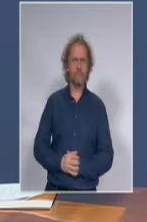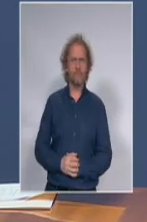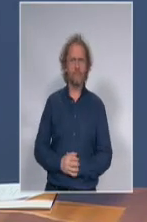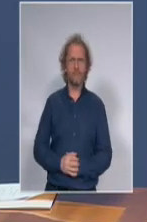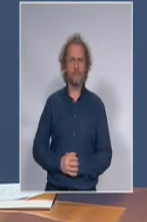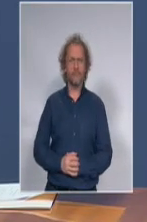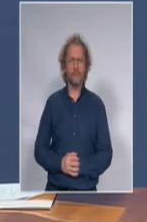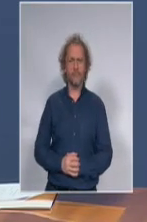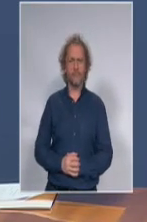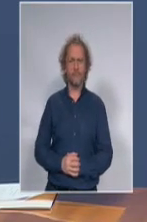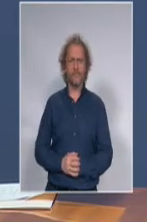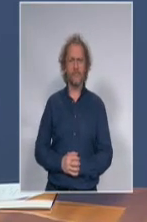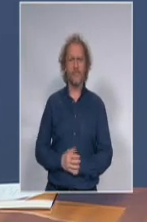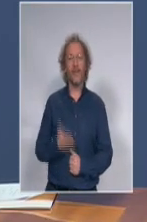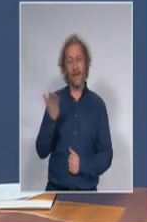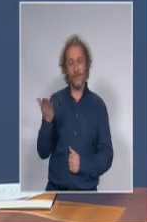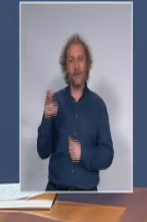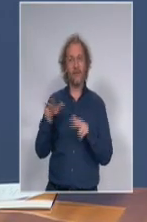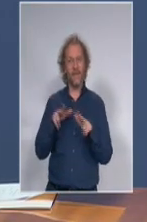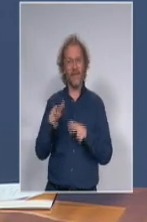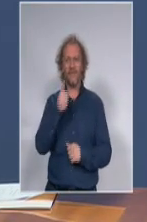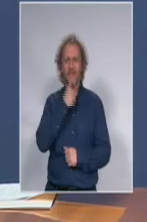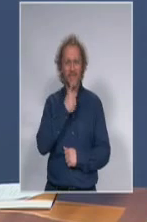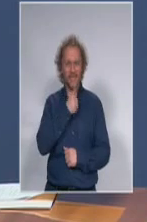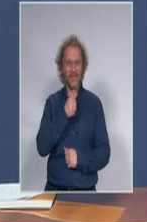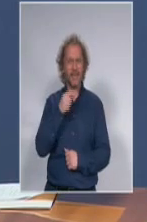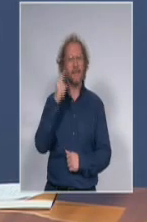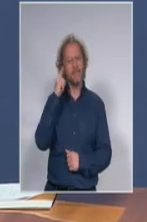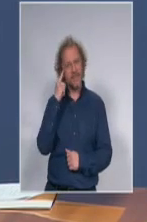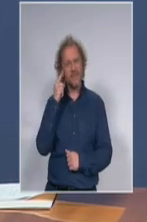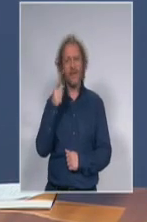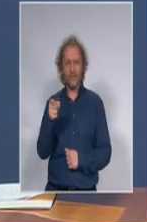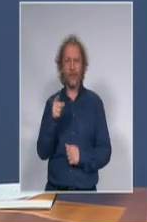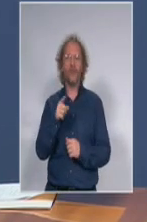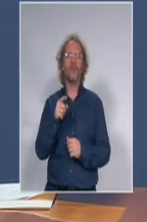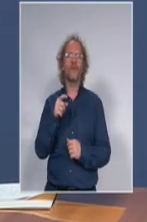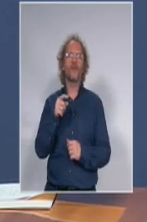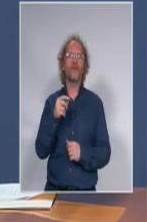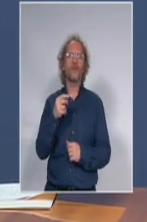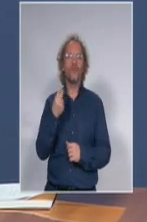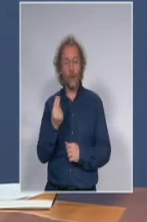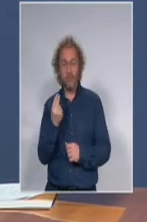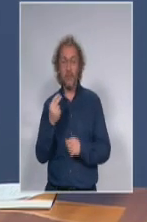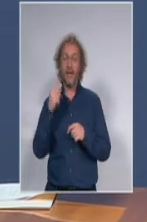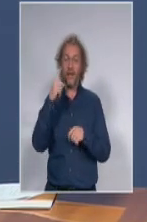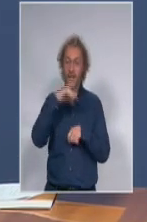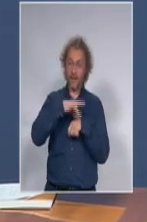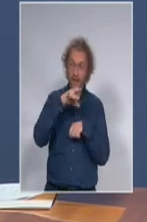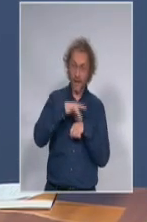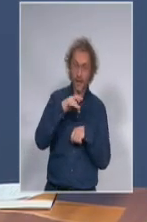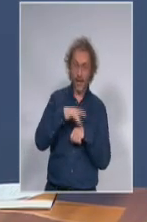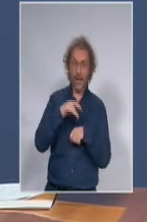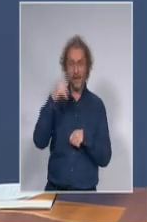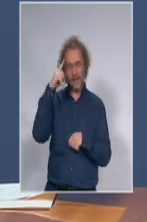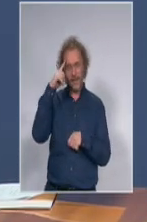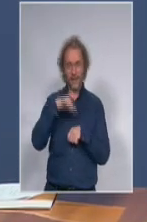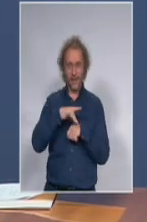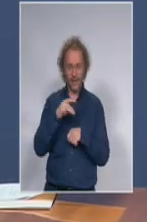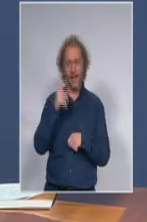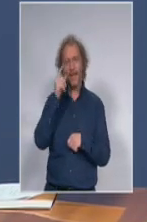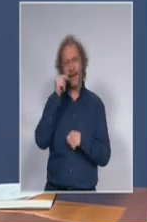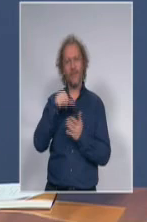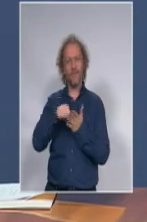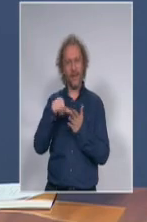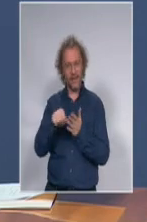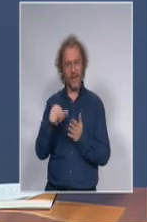Evo i ministar financija misli da je to izuzetno važna i dobra ideja koju će Narodna banka da provodi. Čak ne moraju na tome ni da zarađuju.